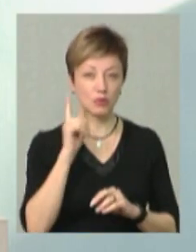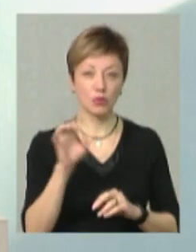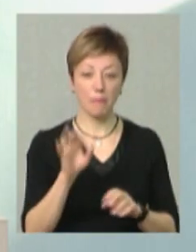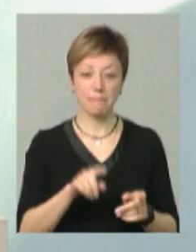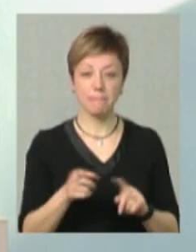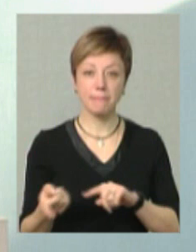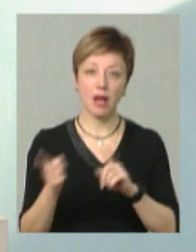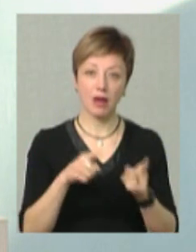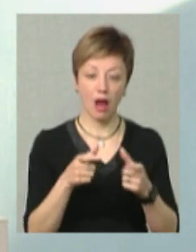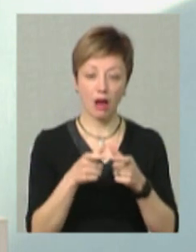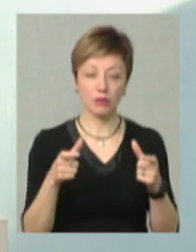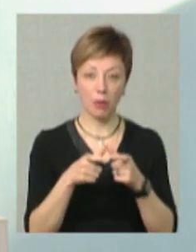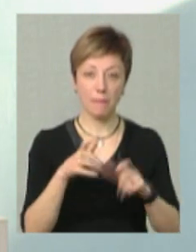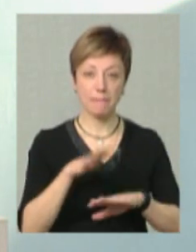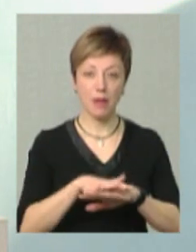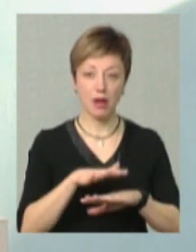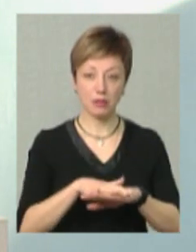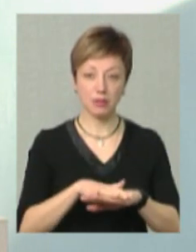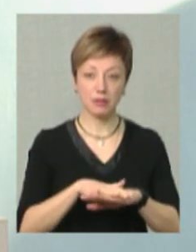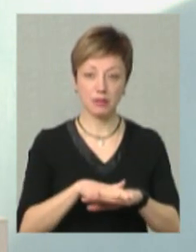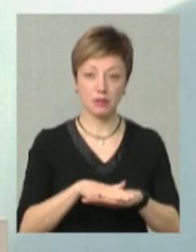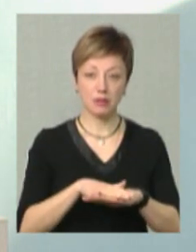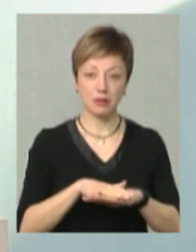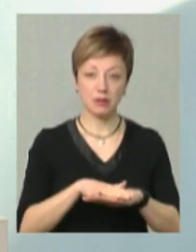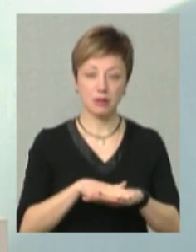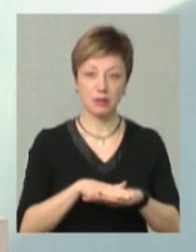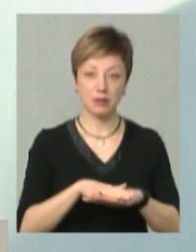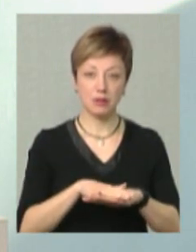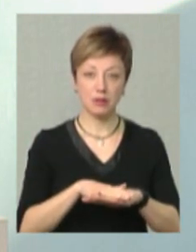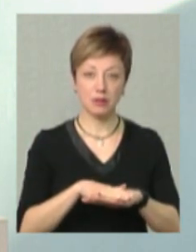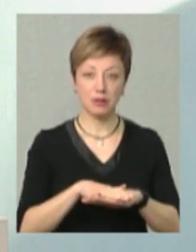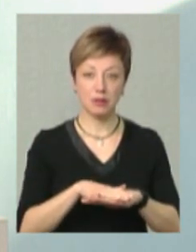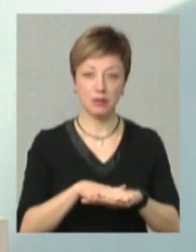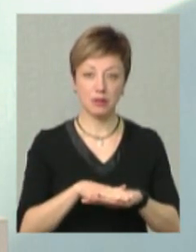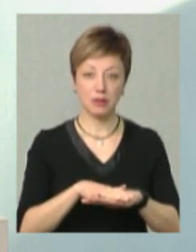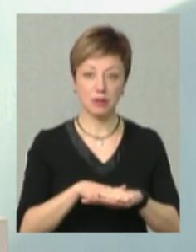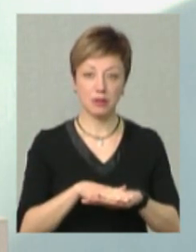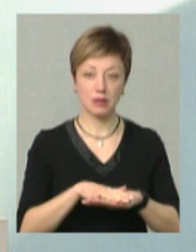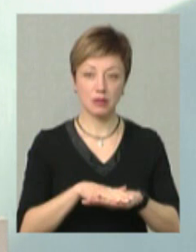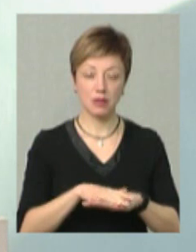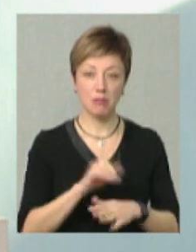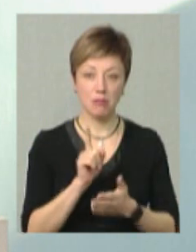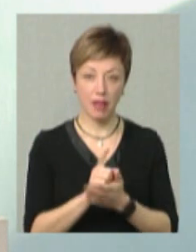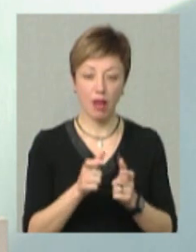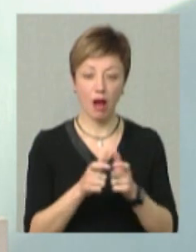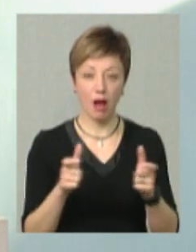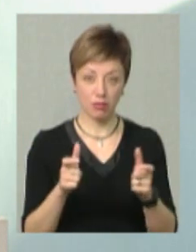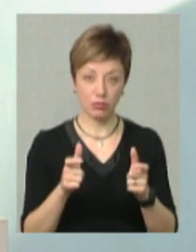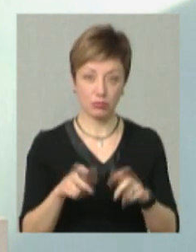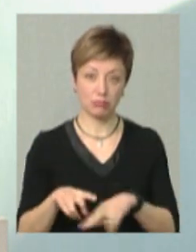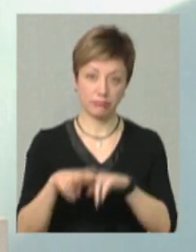карткові рахунки банківські. І на карткові рахунки мали перераховувати